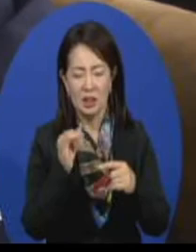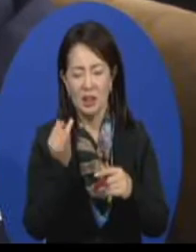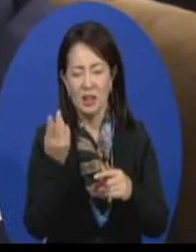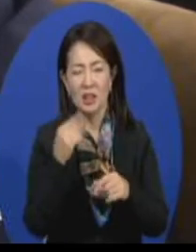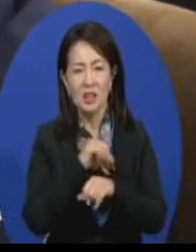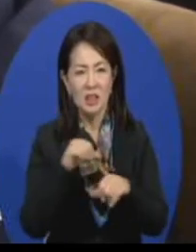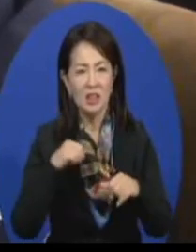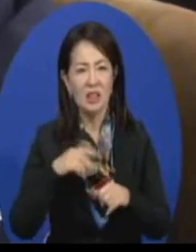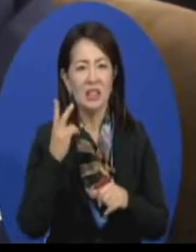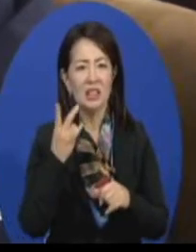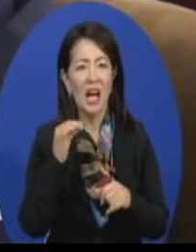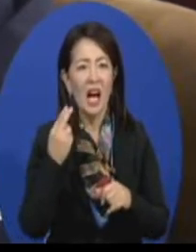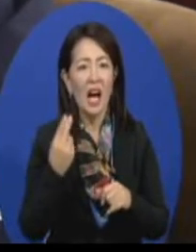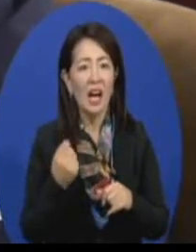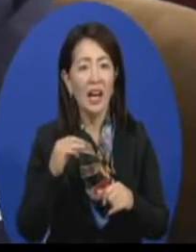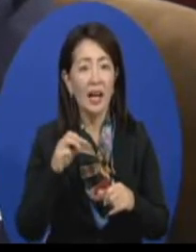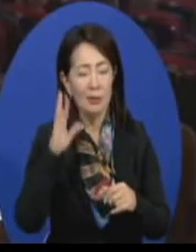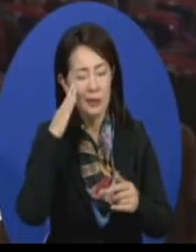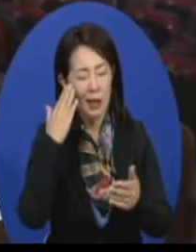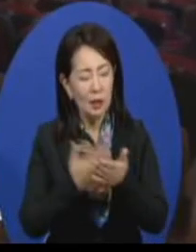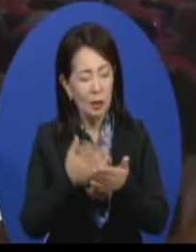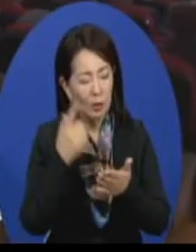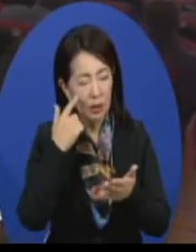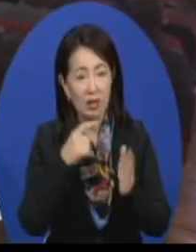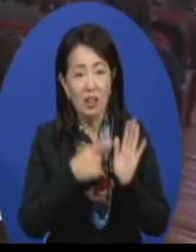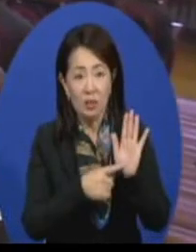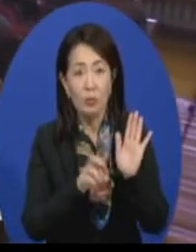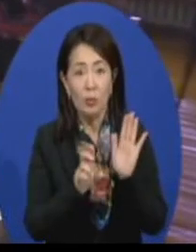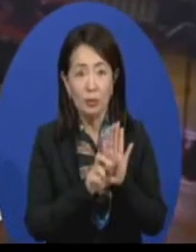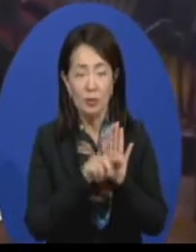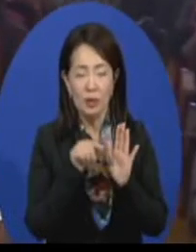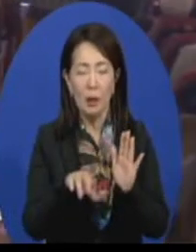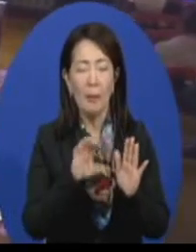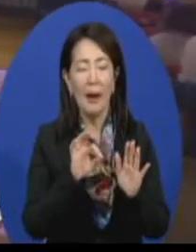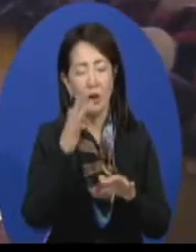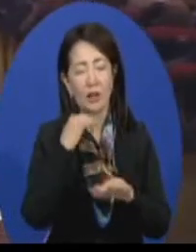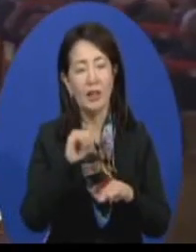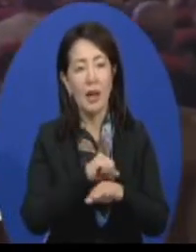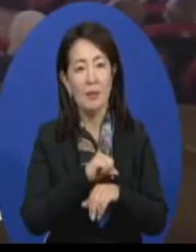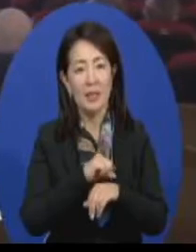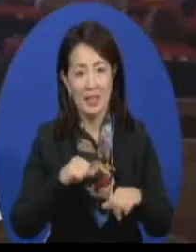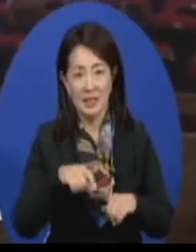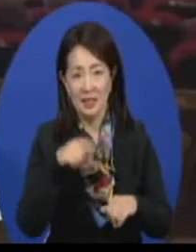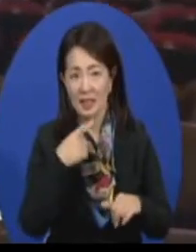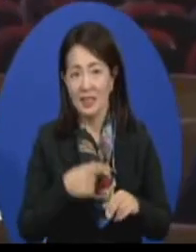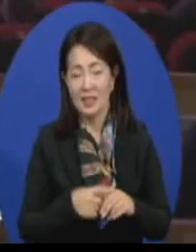захимаар санал бодлоо илэрхийлэх боломжтой болсныг улсын хурлын дарга Баян Өлгийн аймгийн иргэдэд хэлж байлаа.